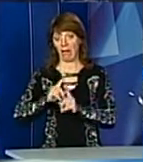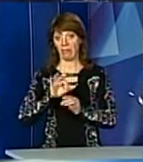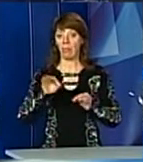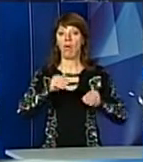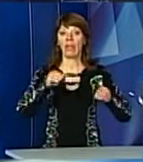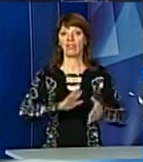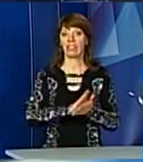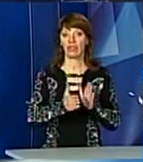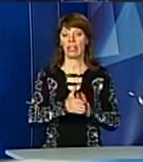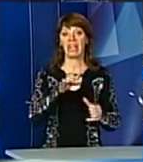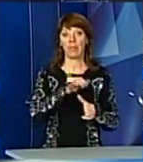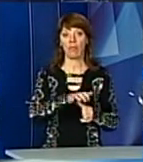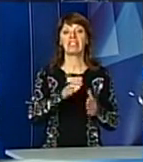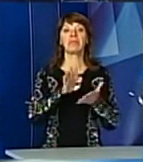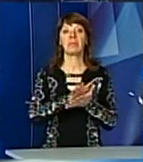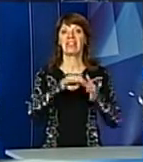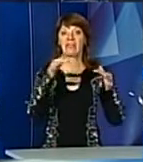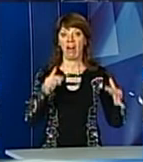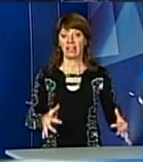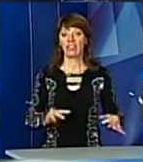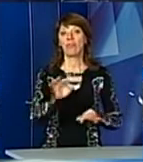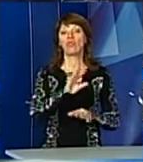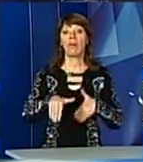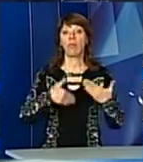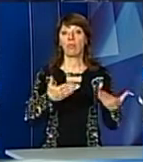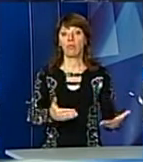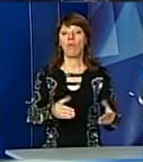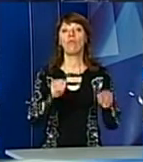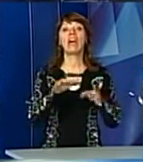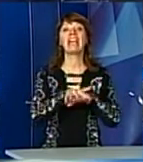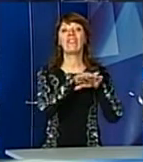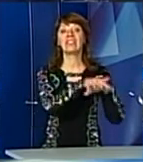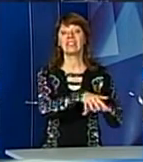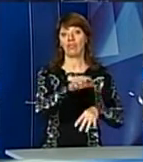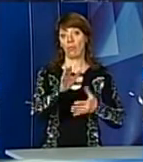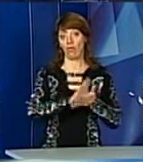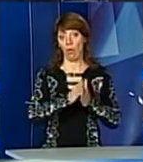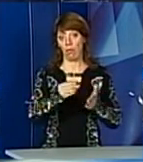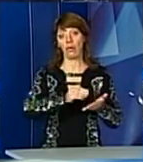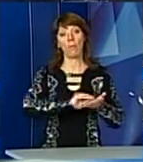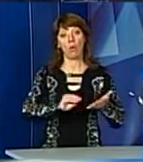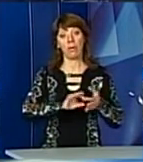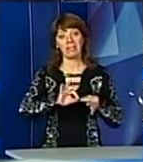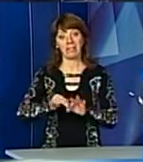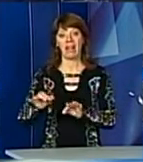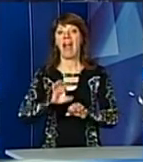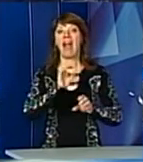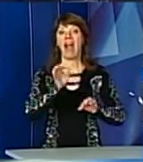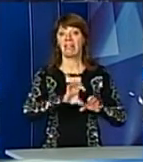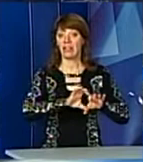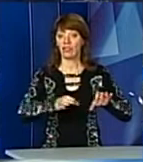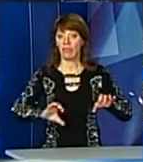вирішення ситуації з Грибовицьким сміттєзвалищем. У запропонованому інвестиційному договорі прописане і каналізування